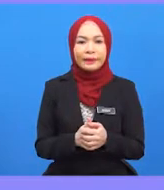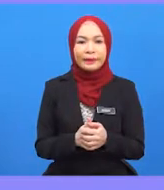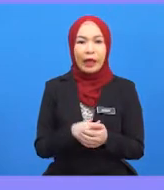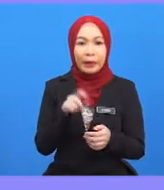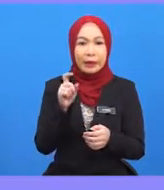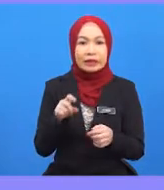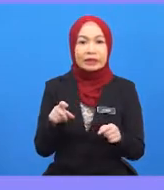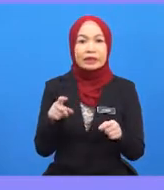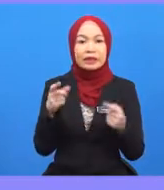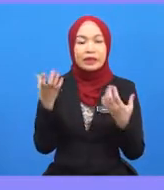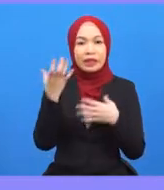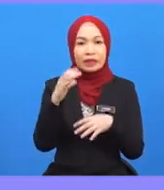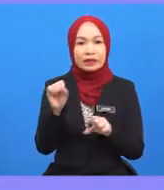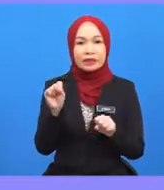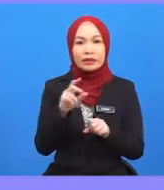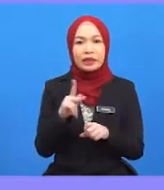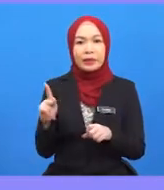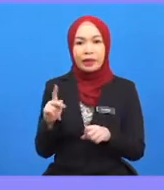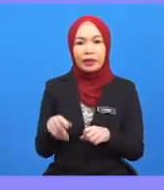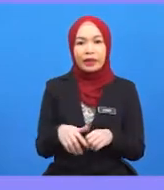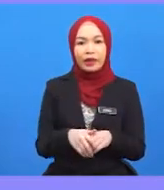pipet 25 cm padu,